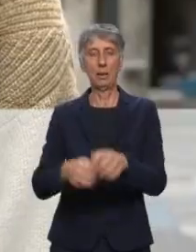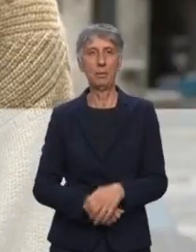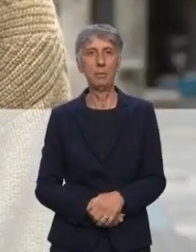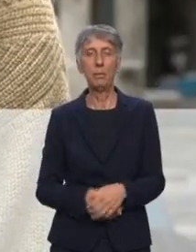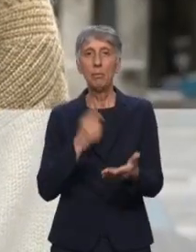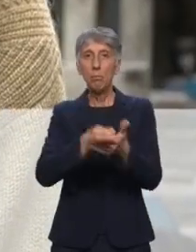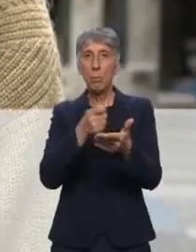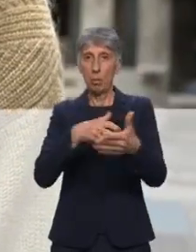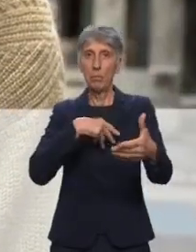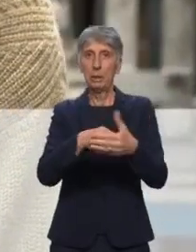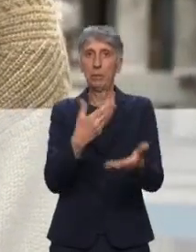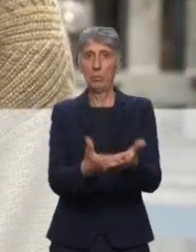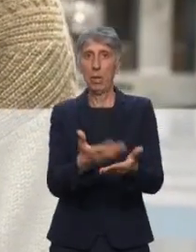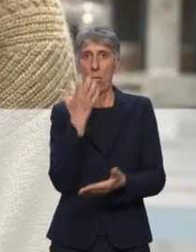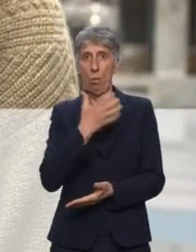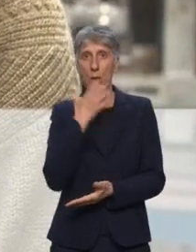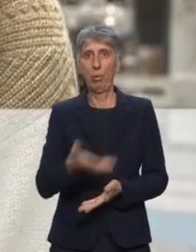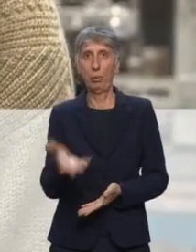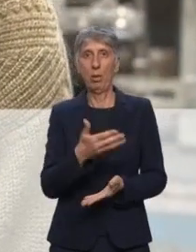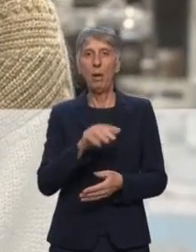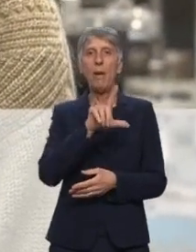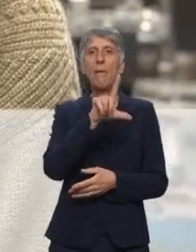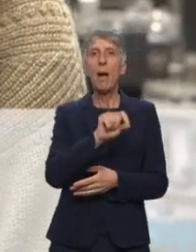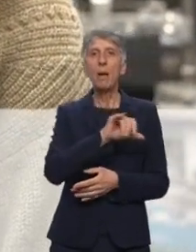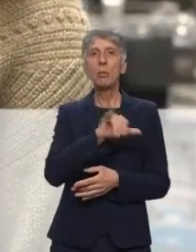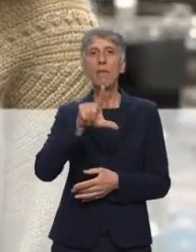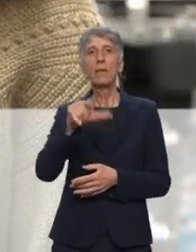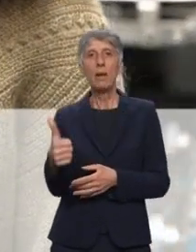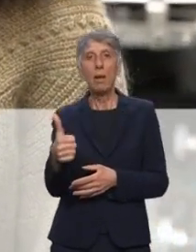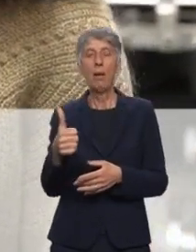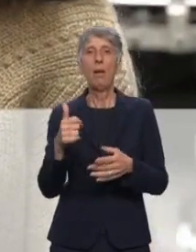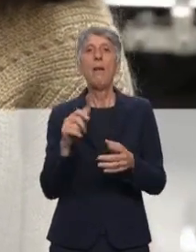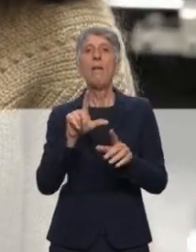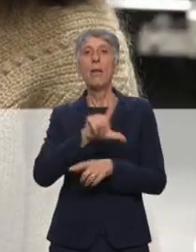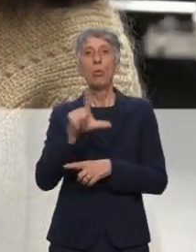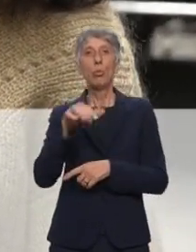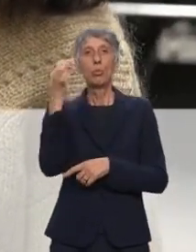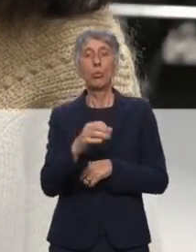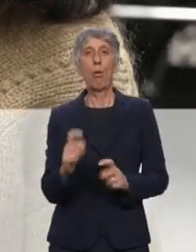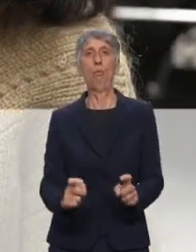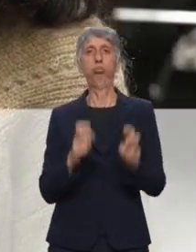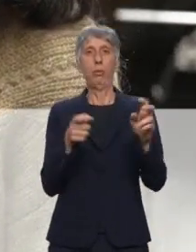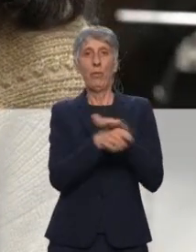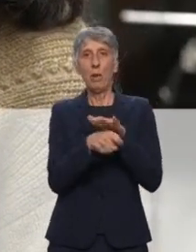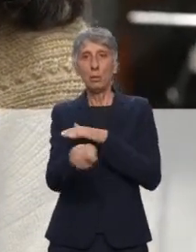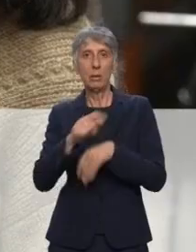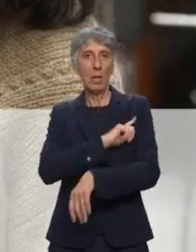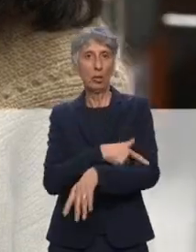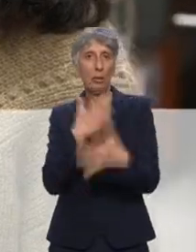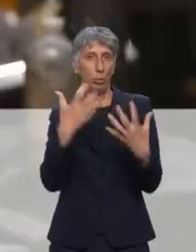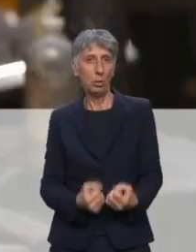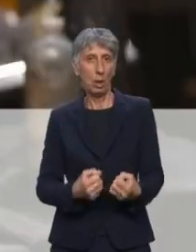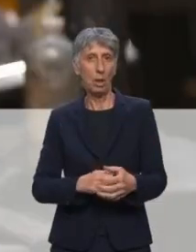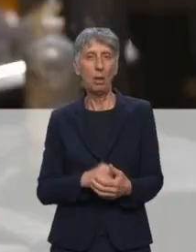électrique. Les banques participent activement à ce désastre. Entre 2020 et 2021, elles ont augmenté de 22% leur financement des énergies